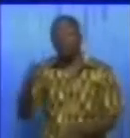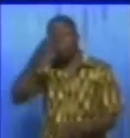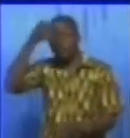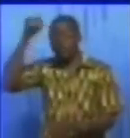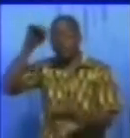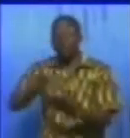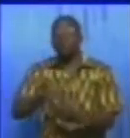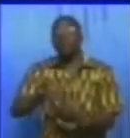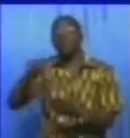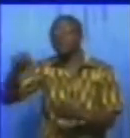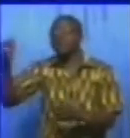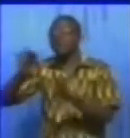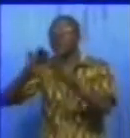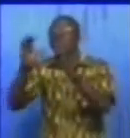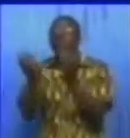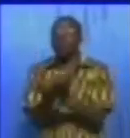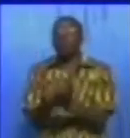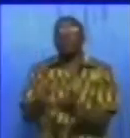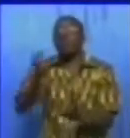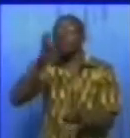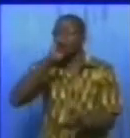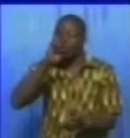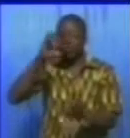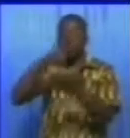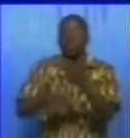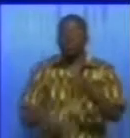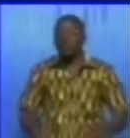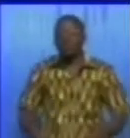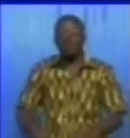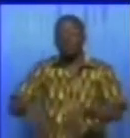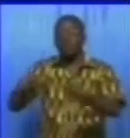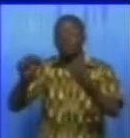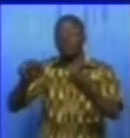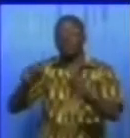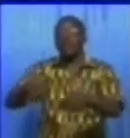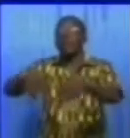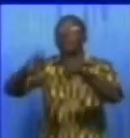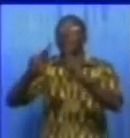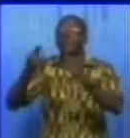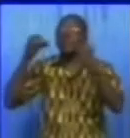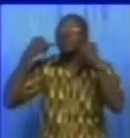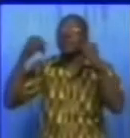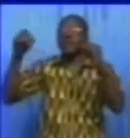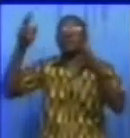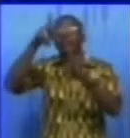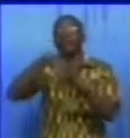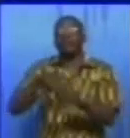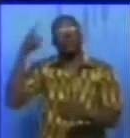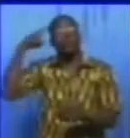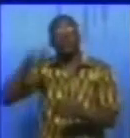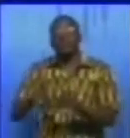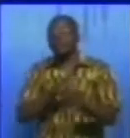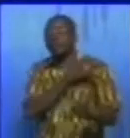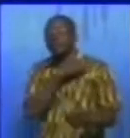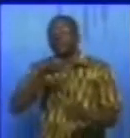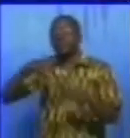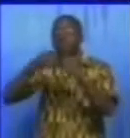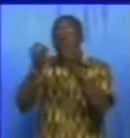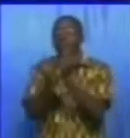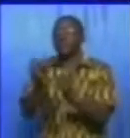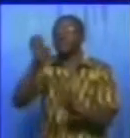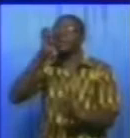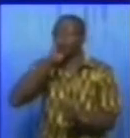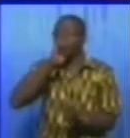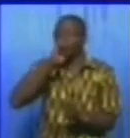communes rurales, on voit que le taux d'accès a bien progressé. Cette rencontre a également permis d'informer les participants sur les réformes du secteur de l'eau